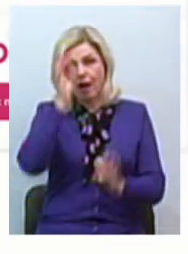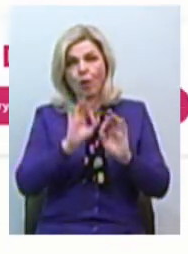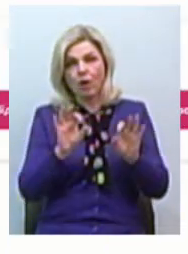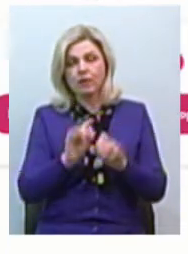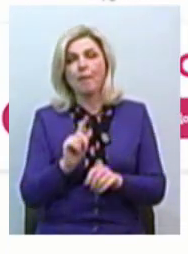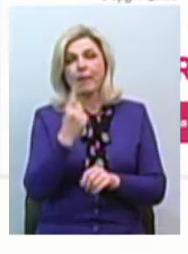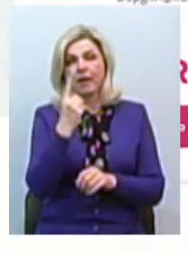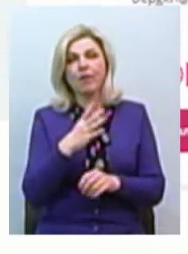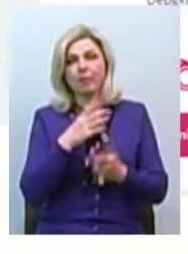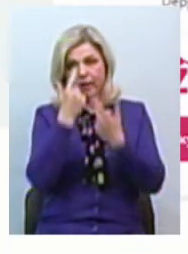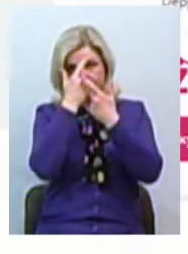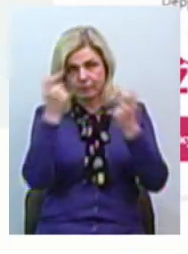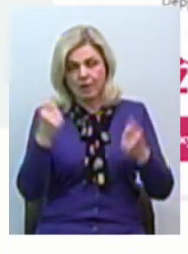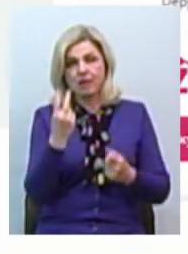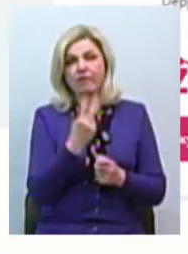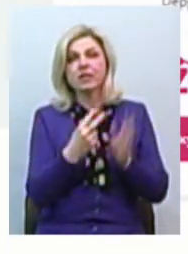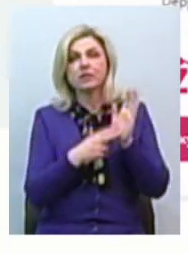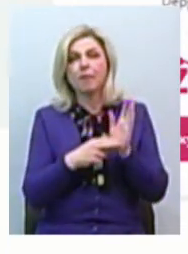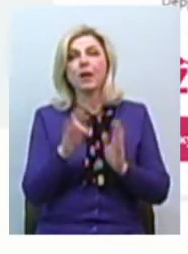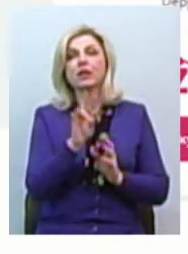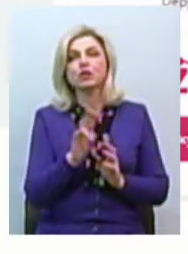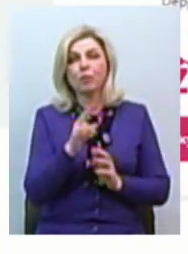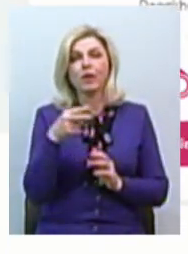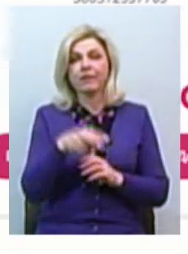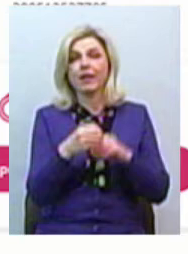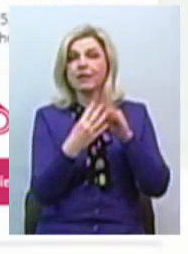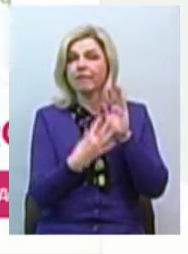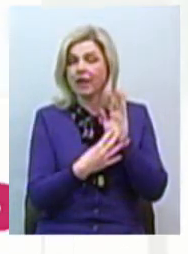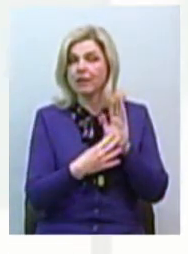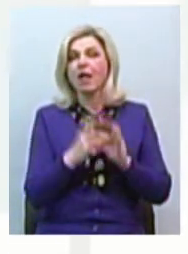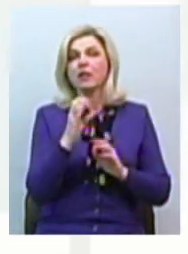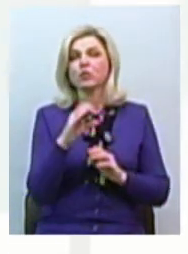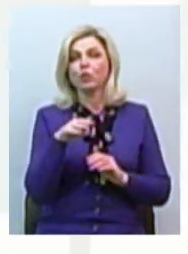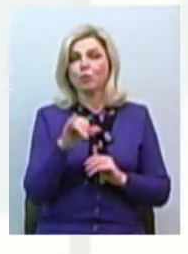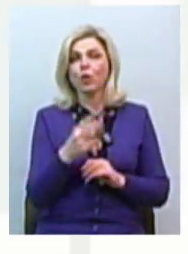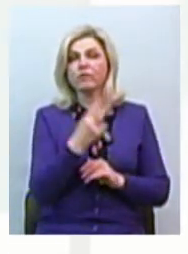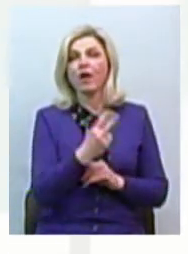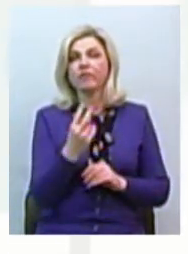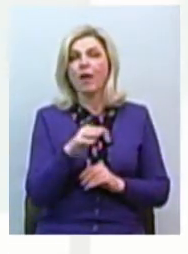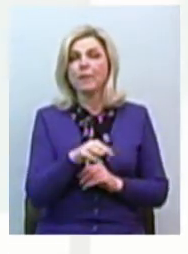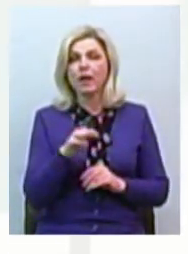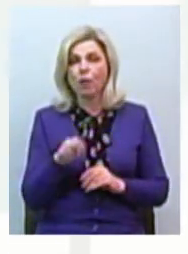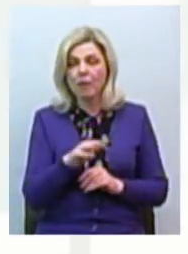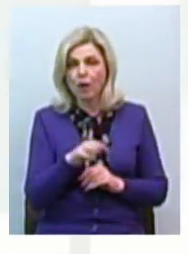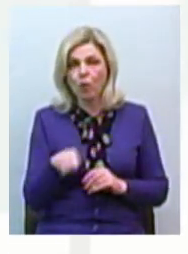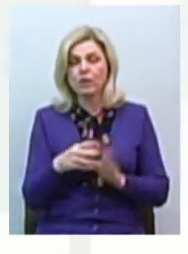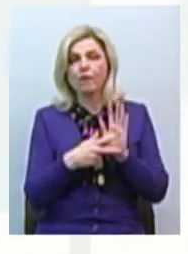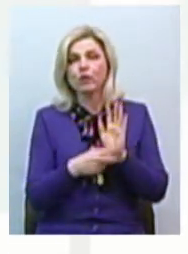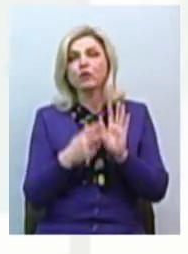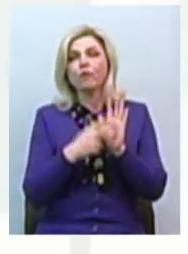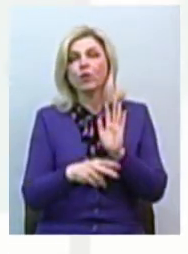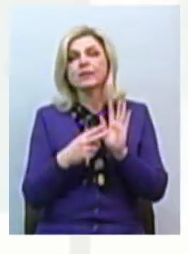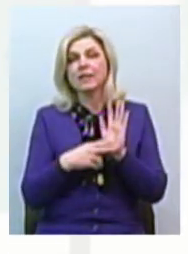тендер оголошено 27 листопада 2019 року на суму 22 887